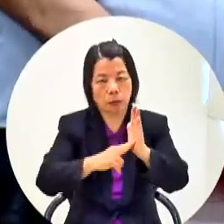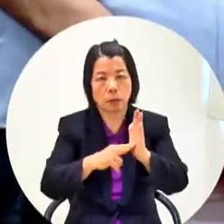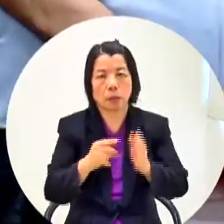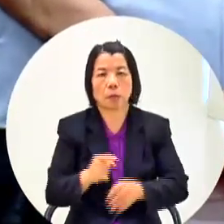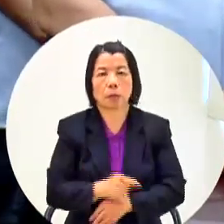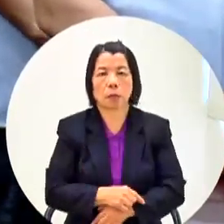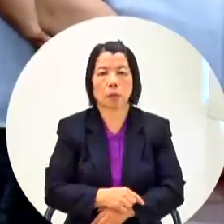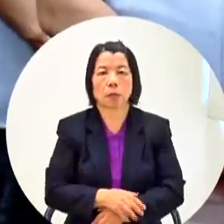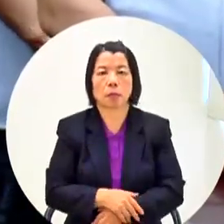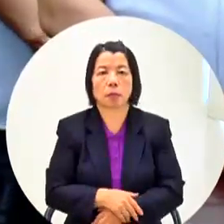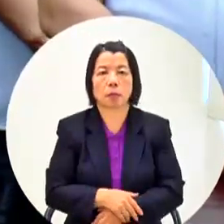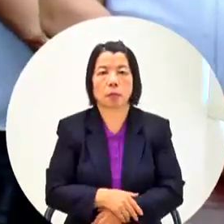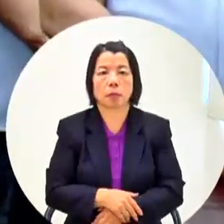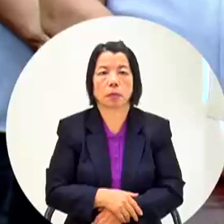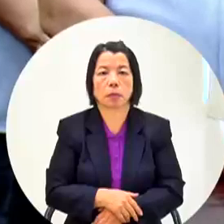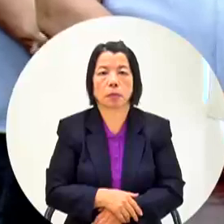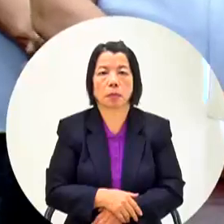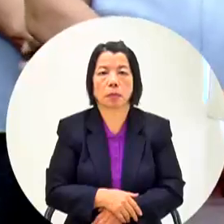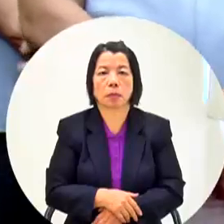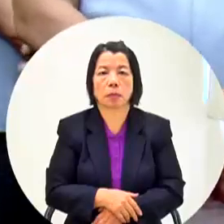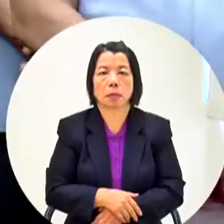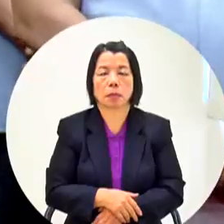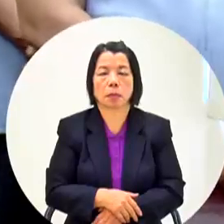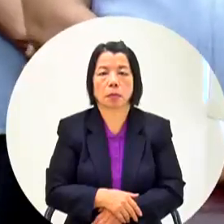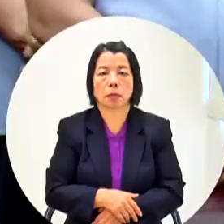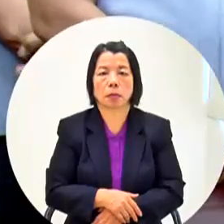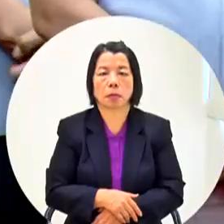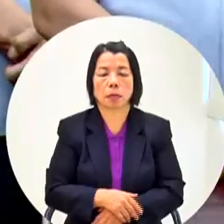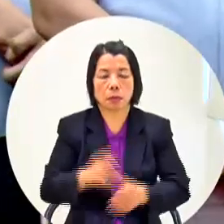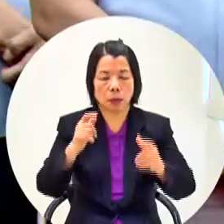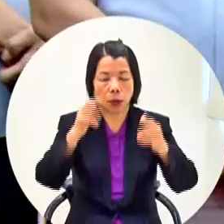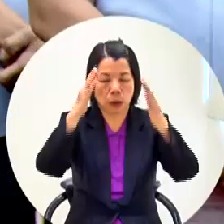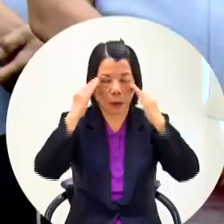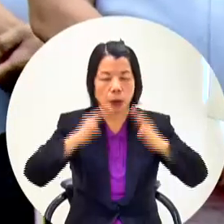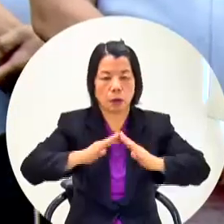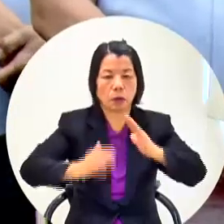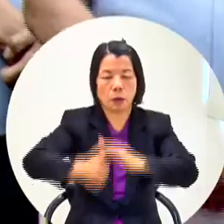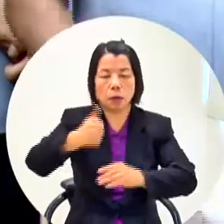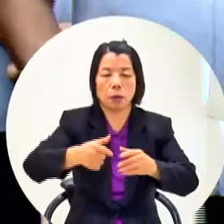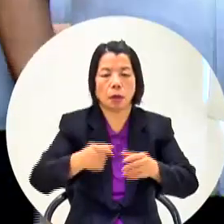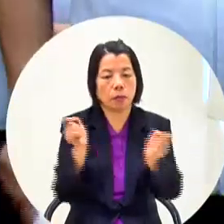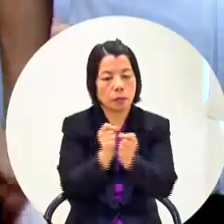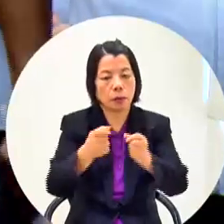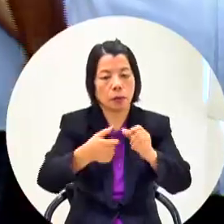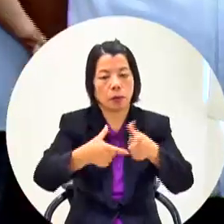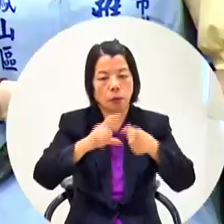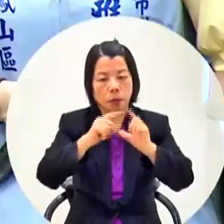说明。 请韩市长答复， 请市长简单答复。